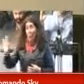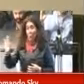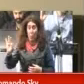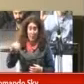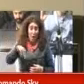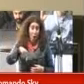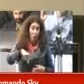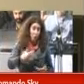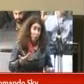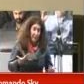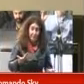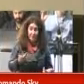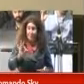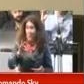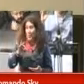però